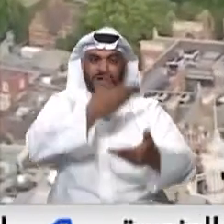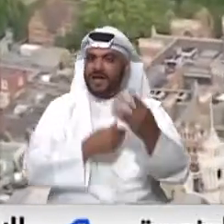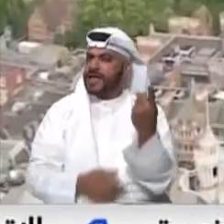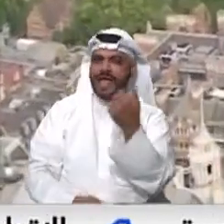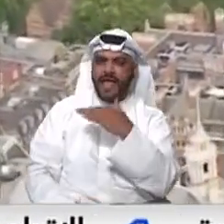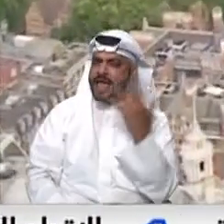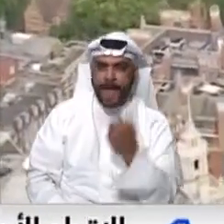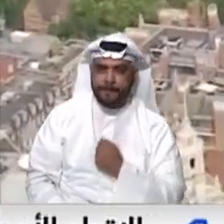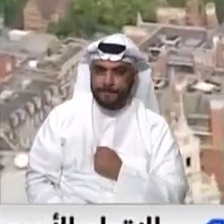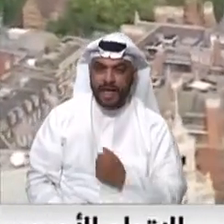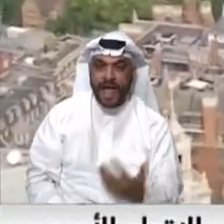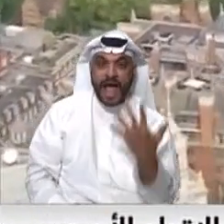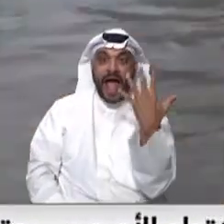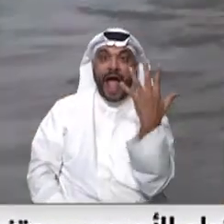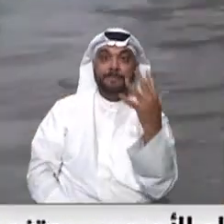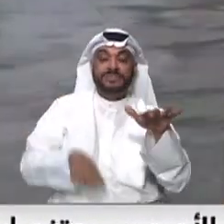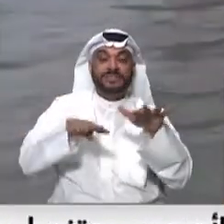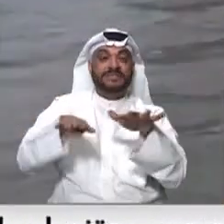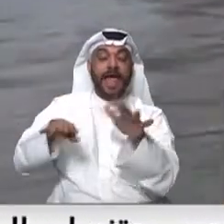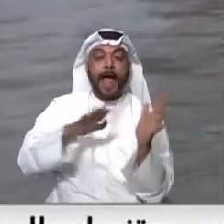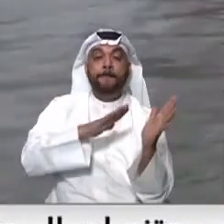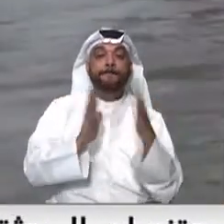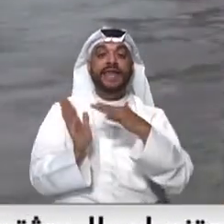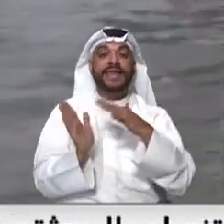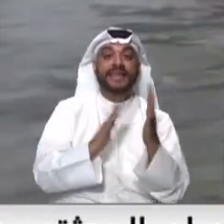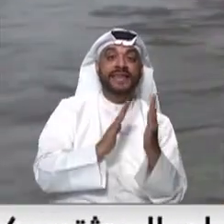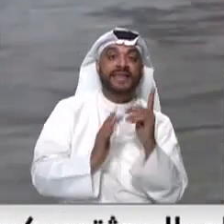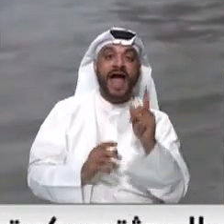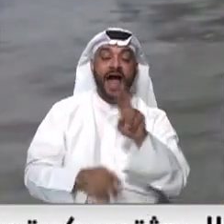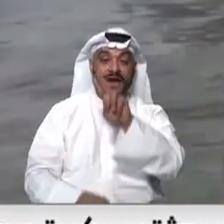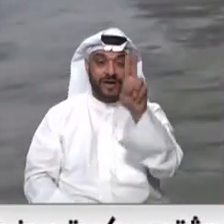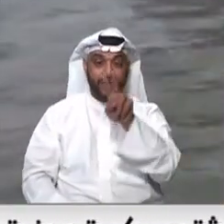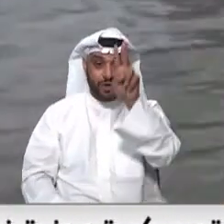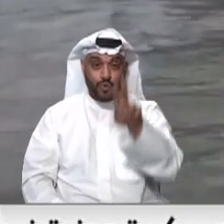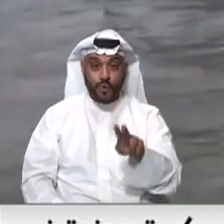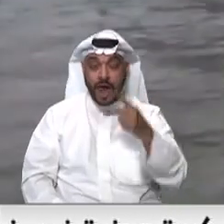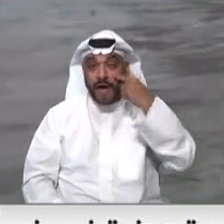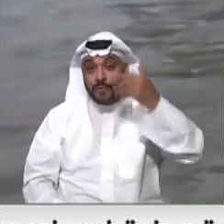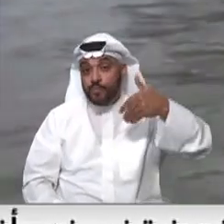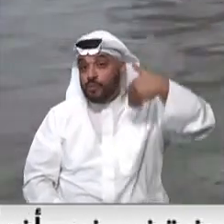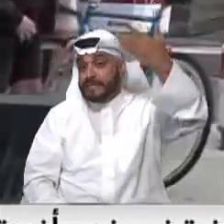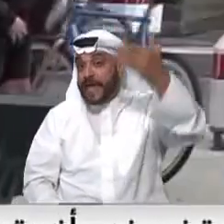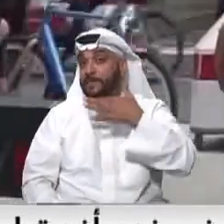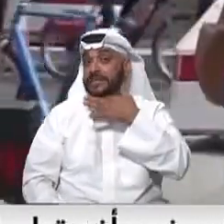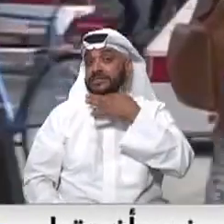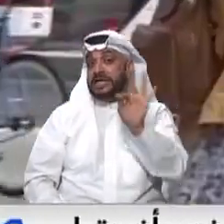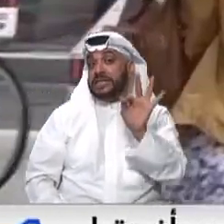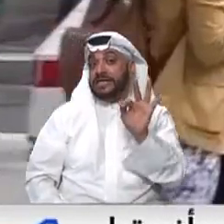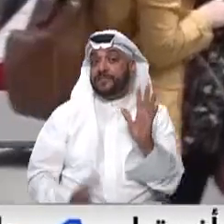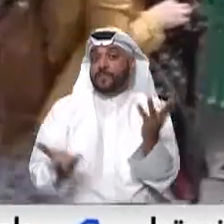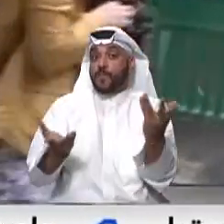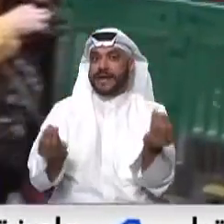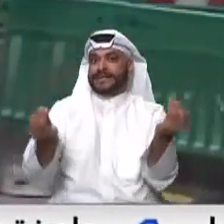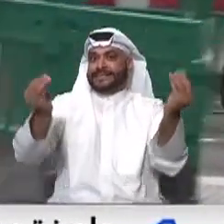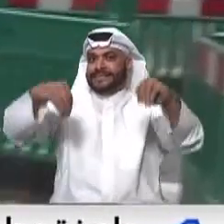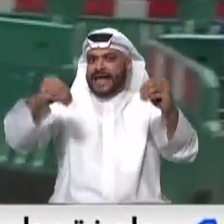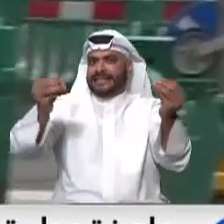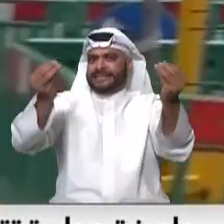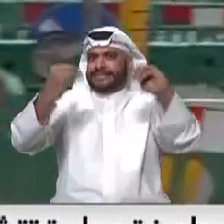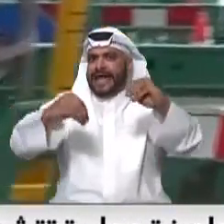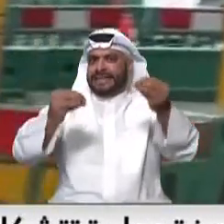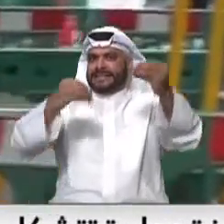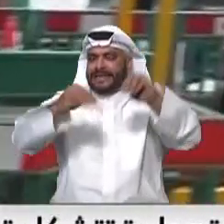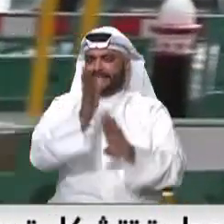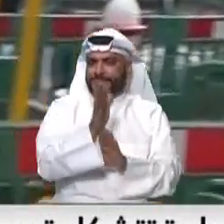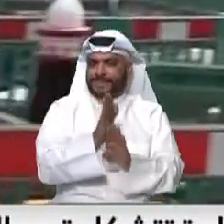نحو 5 مليارات دولار، ومحاولات استشراف المستقبل في ميادين جديدة واستمرارها في العمل الدؤوب